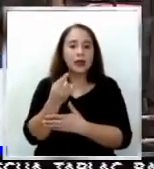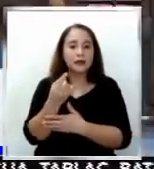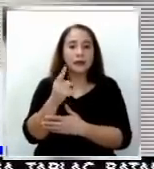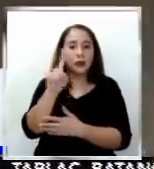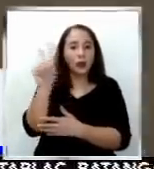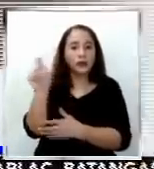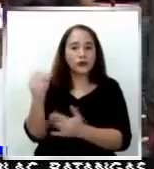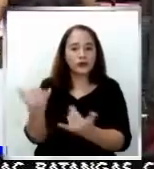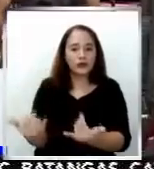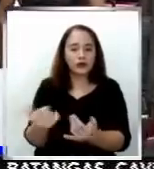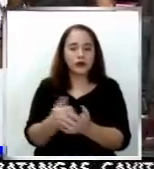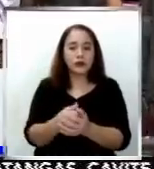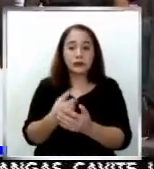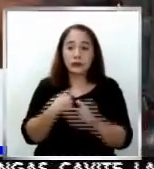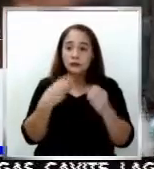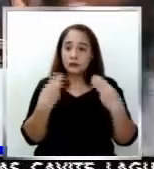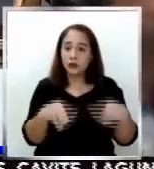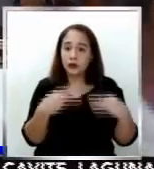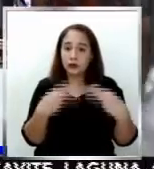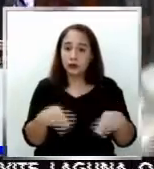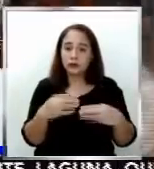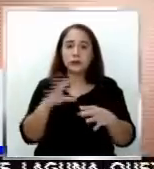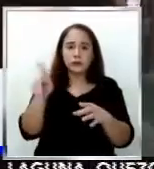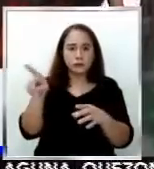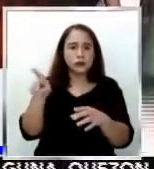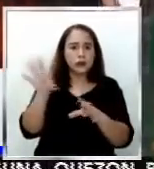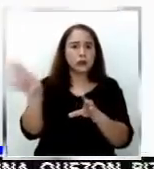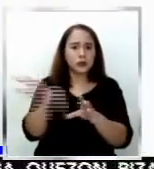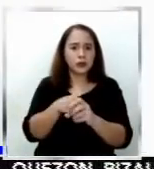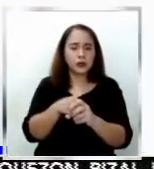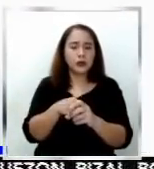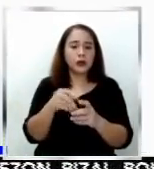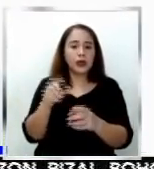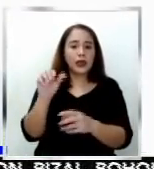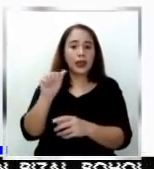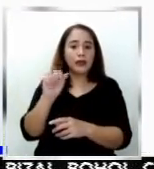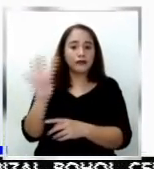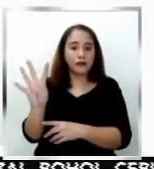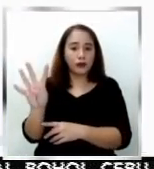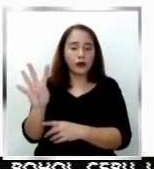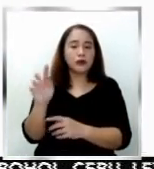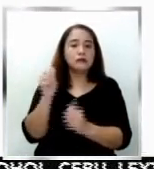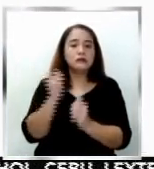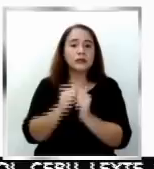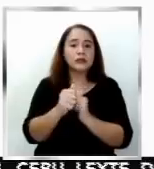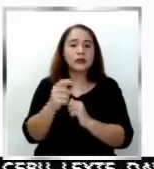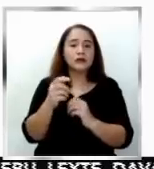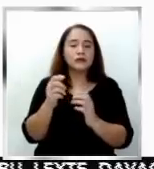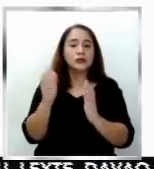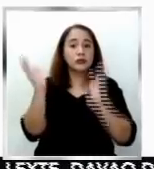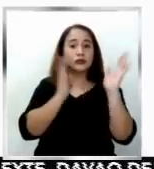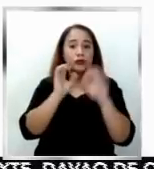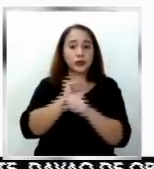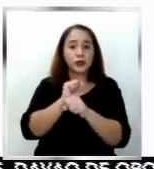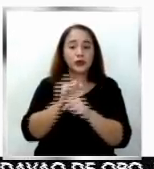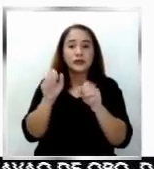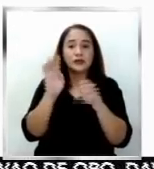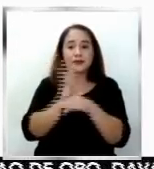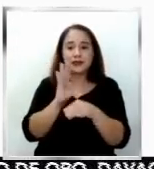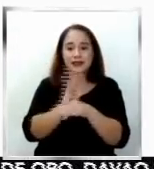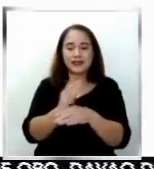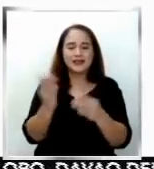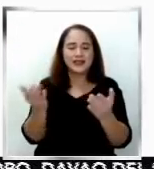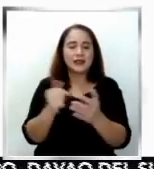Bilang tindero sa palengke, kasama si Reden sa kategoryang A4. Sila yung mga frontline workers sa negosyo, tulad ng mga nagtatrabaho